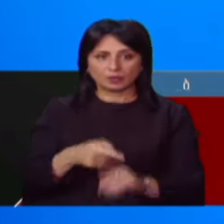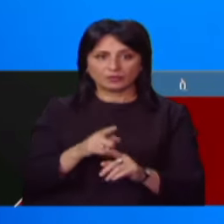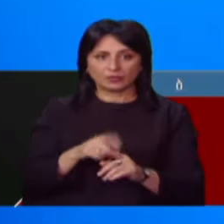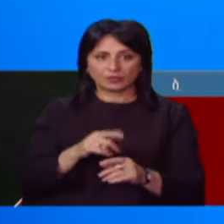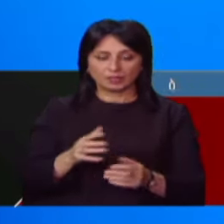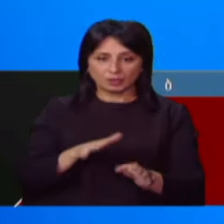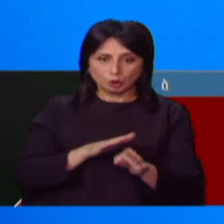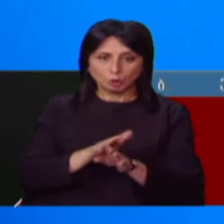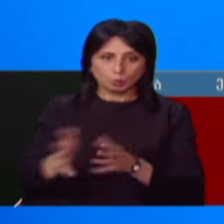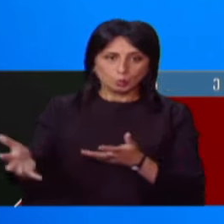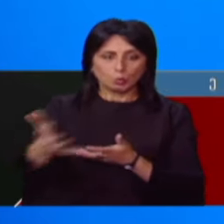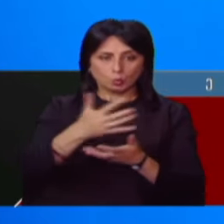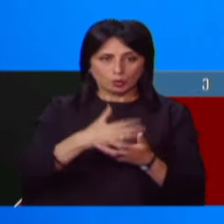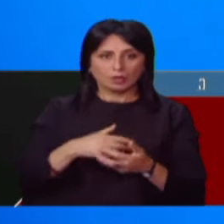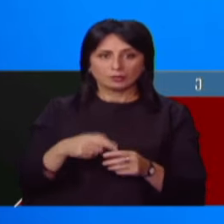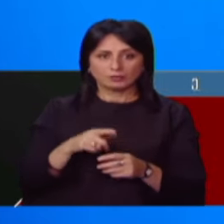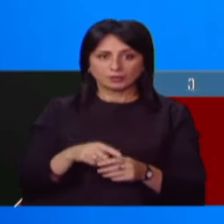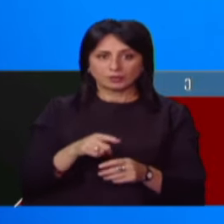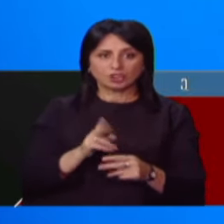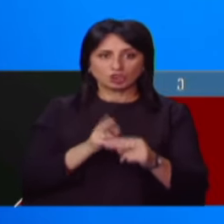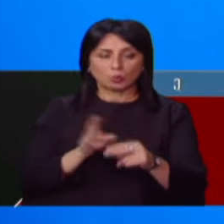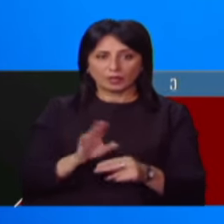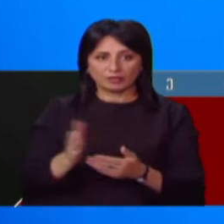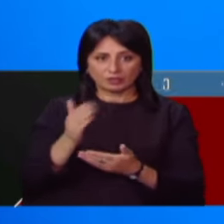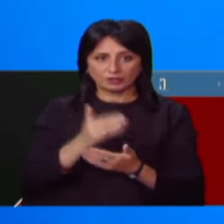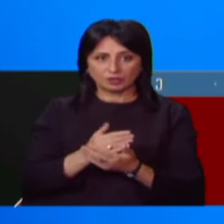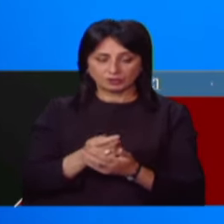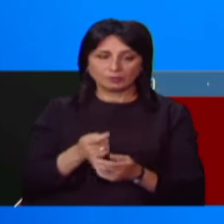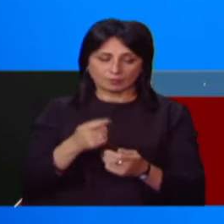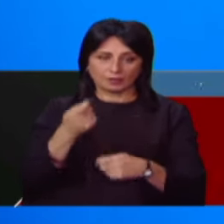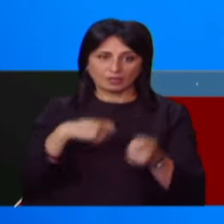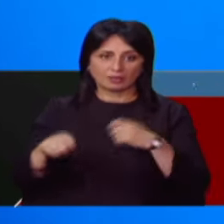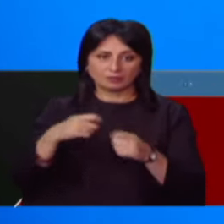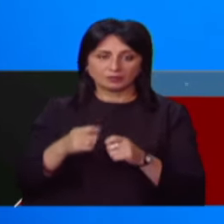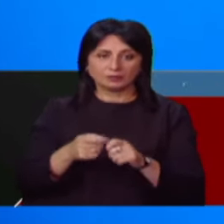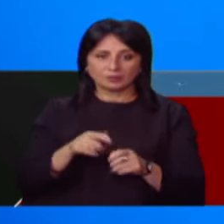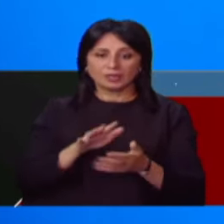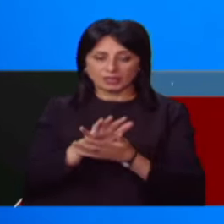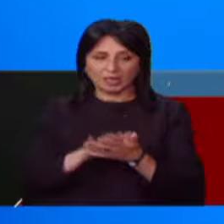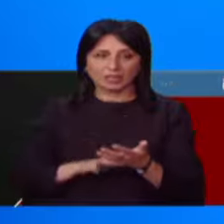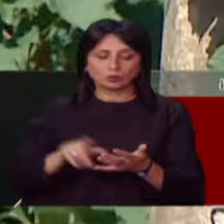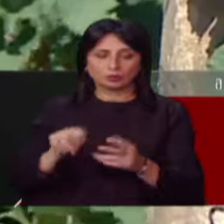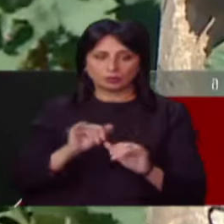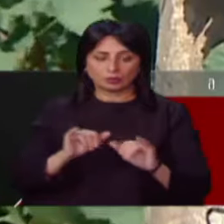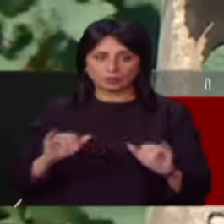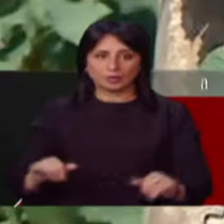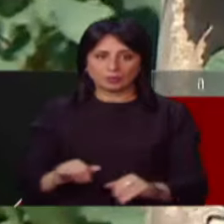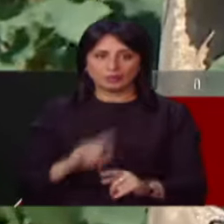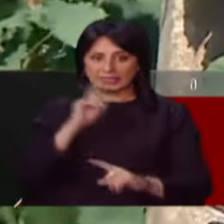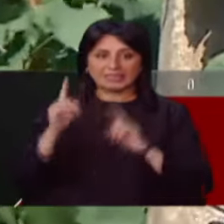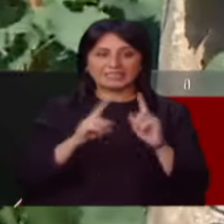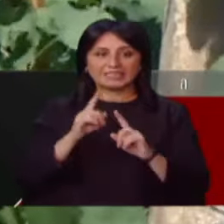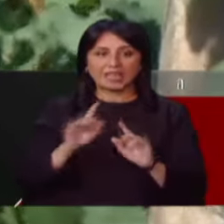სრულად მოსავალი, მევენახებმა შეუფერხება შეძლონ ყურძნის რეალიზაცია და ინდუსტრიამ გააგრძელოს სტაბილური განვითარება.